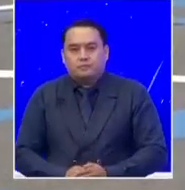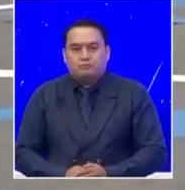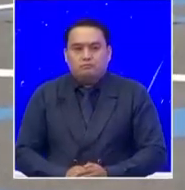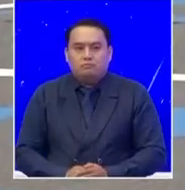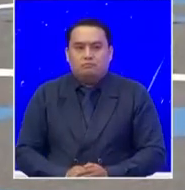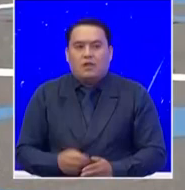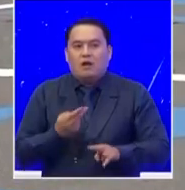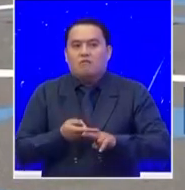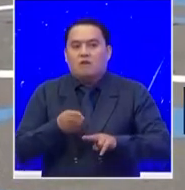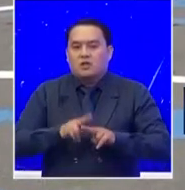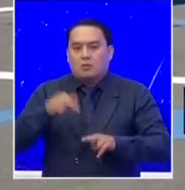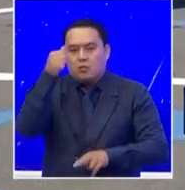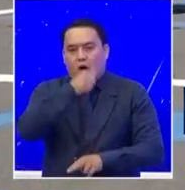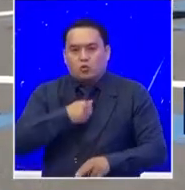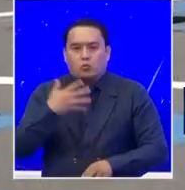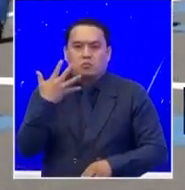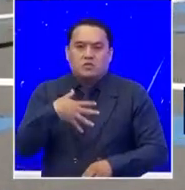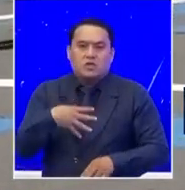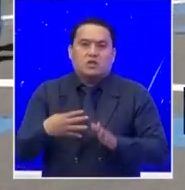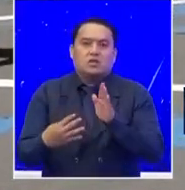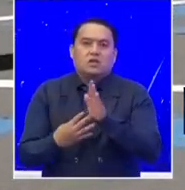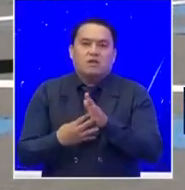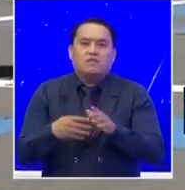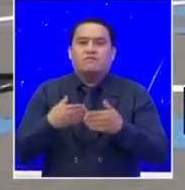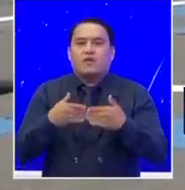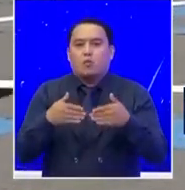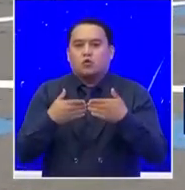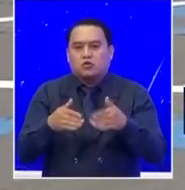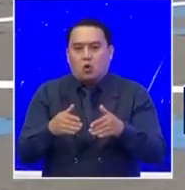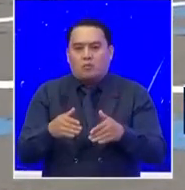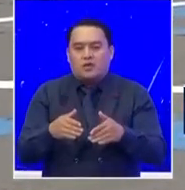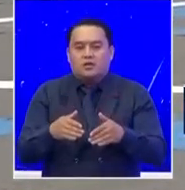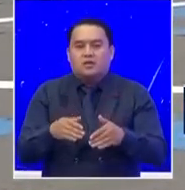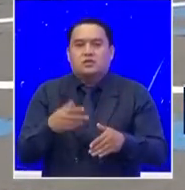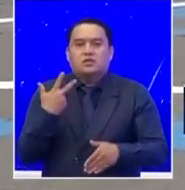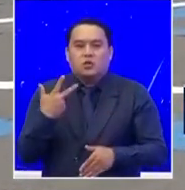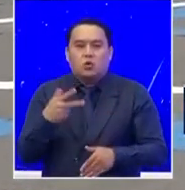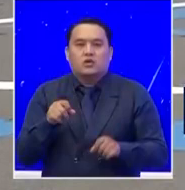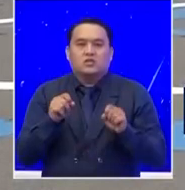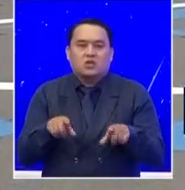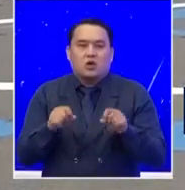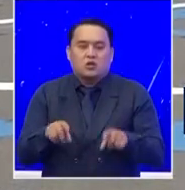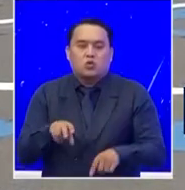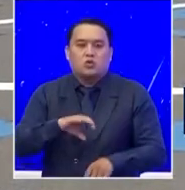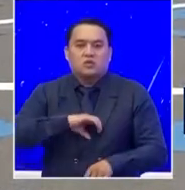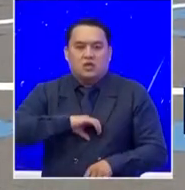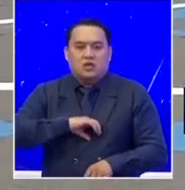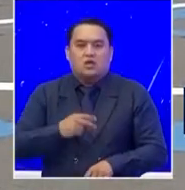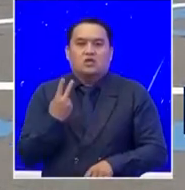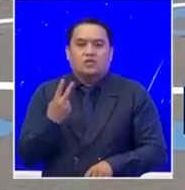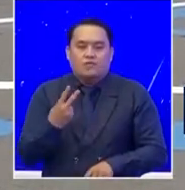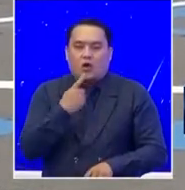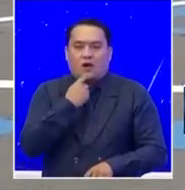этом году мы выпустили 59 учащихся. Трое учащихся со знаком Алтын-Бельге, двое учащихся с